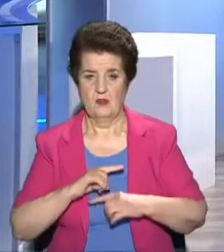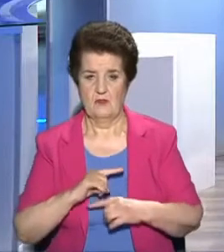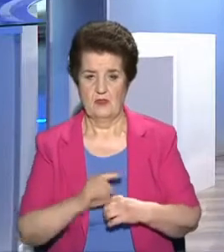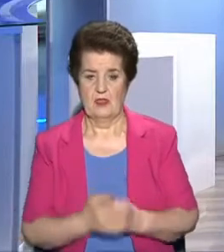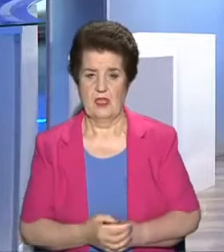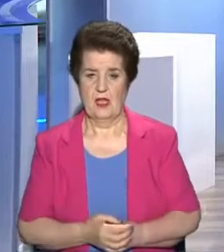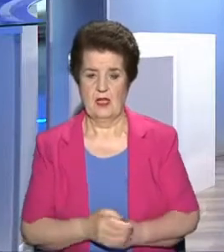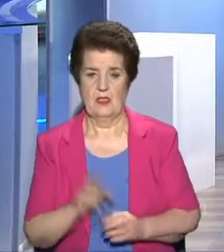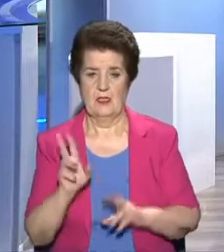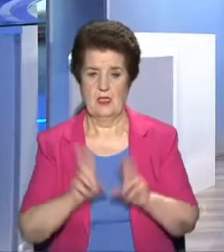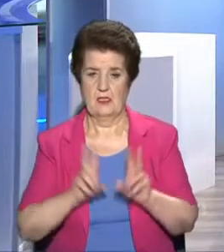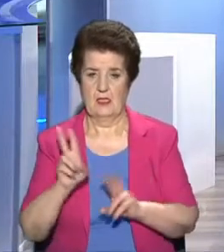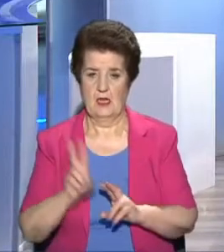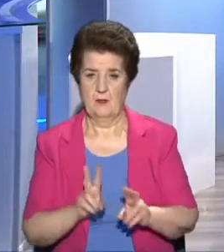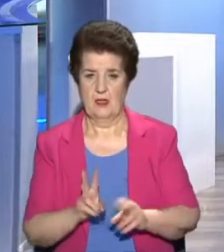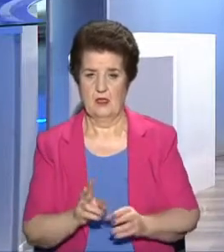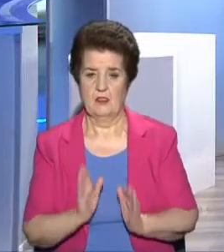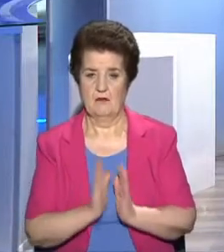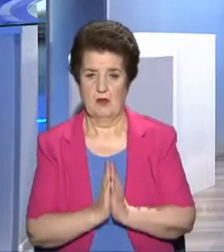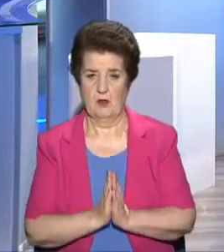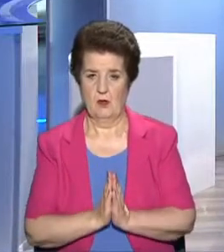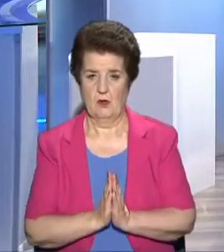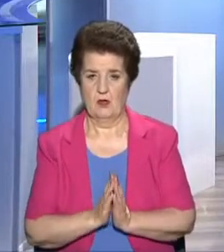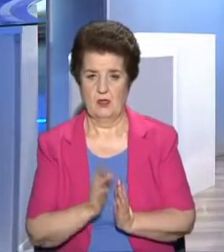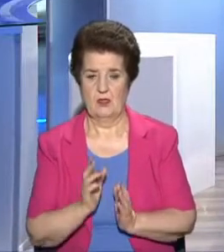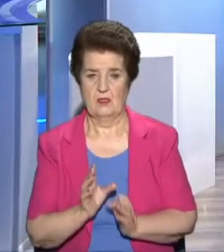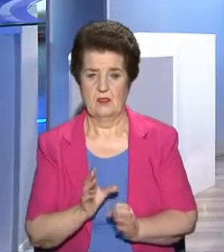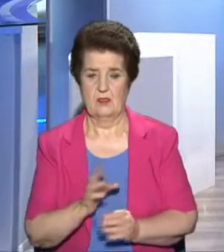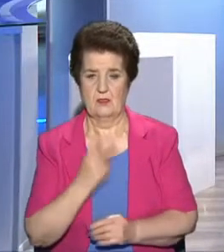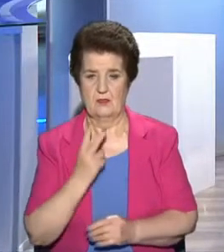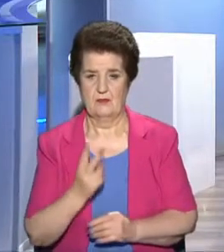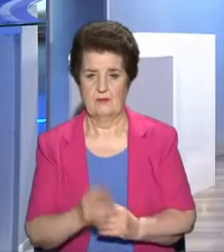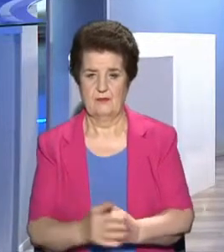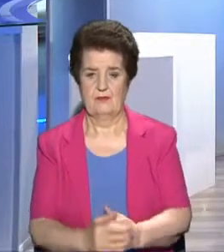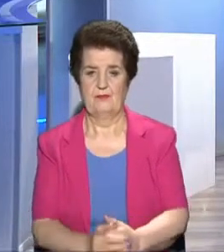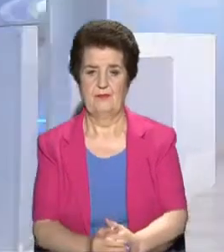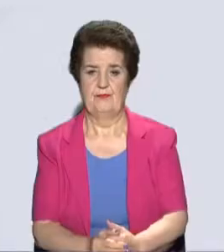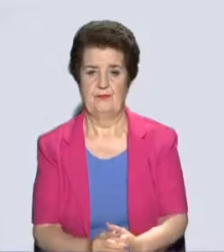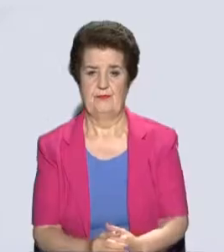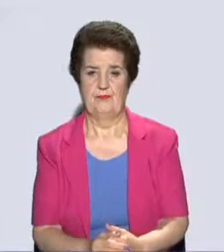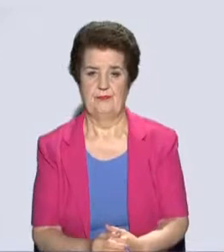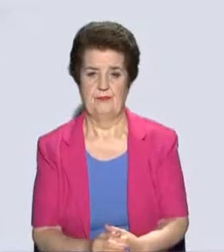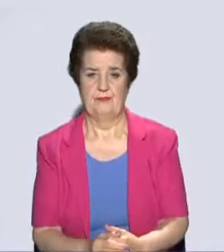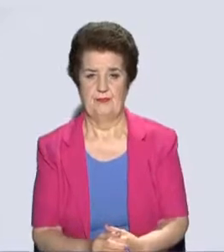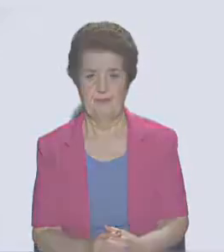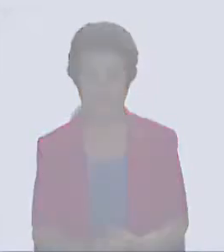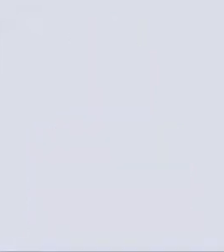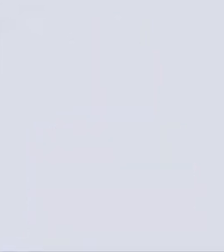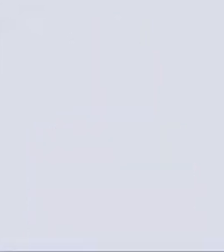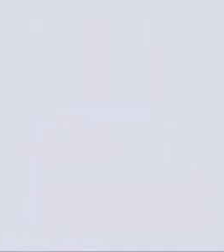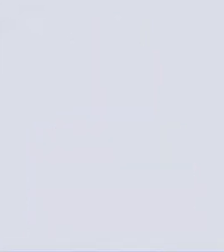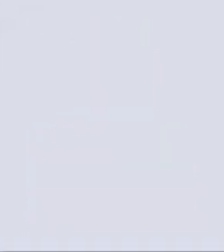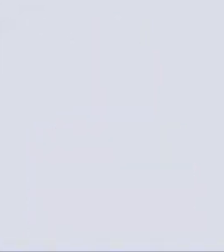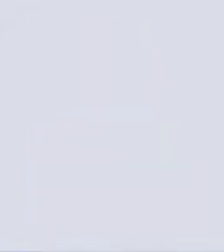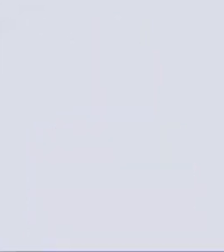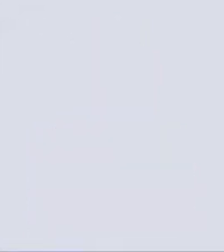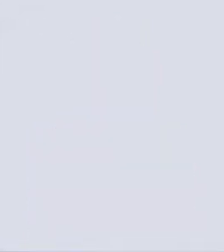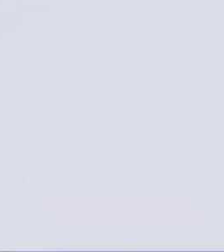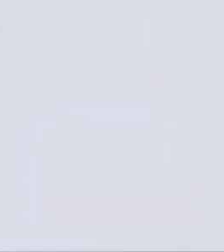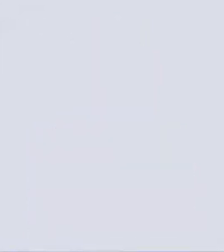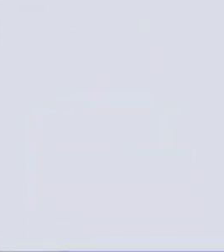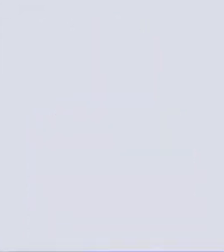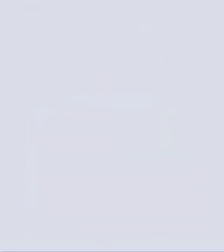care trebuie să le respectăm și vă rog tare mult să ținem cont de ele rău Grecia în cadrul emisiunii de dezbateri se